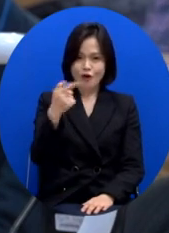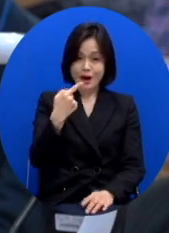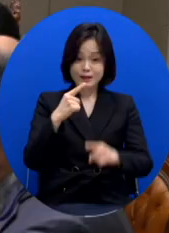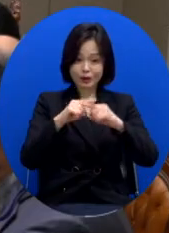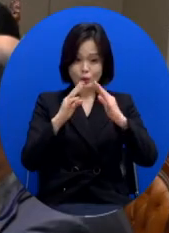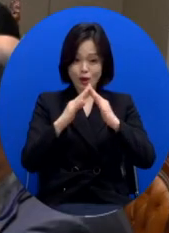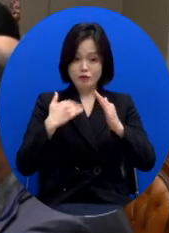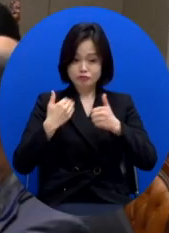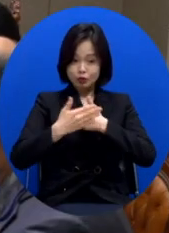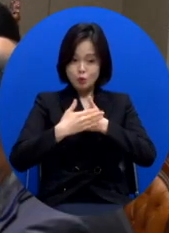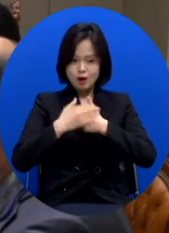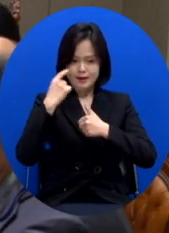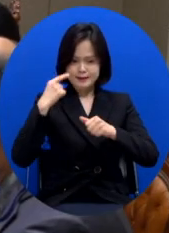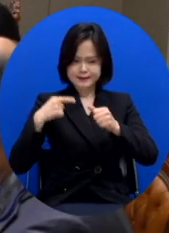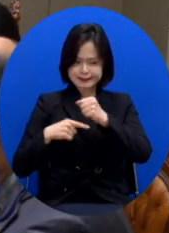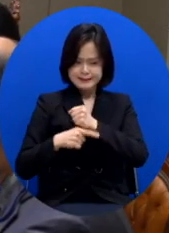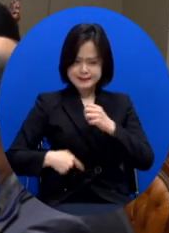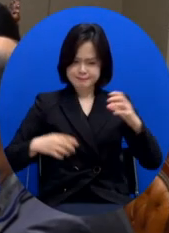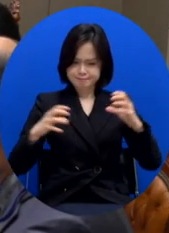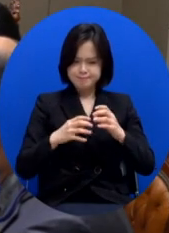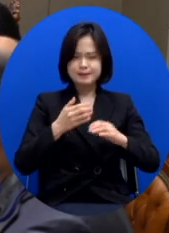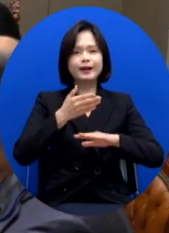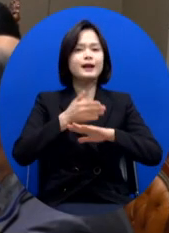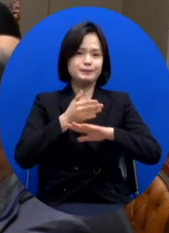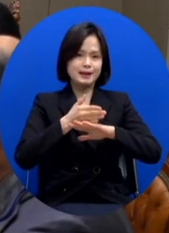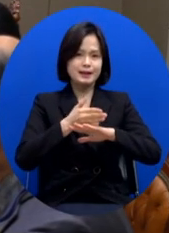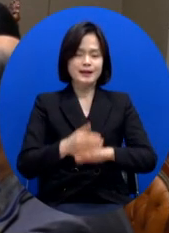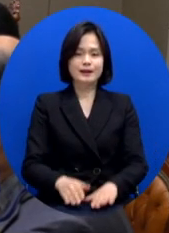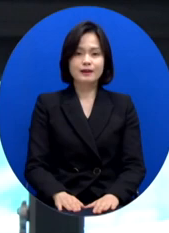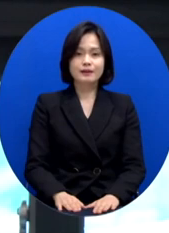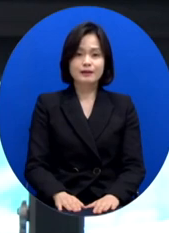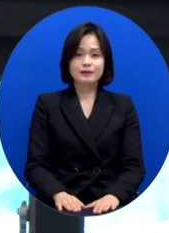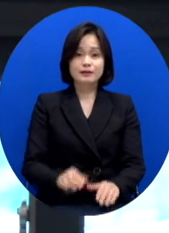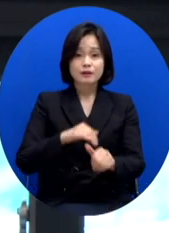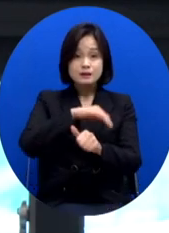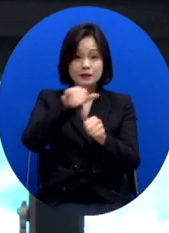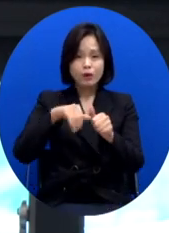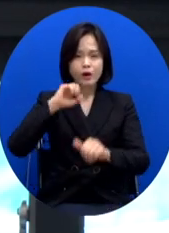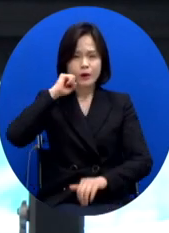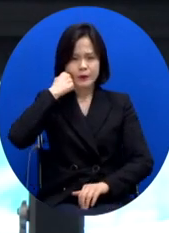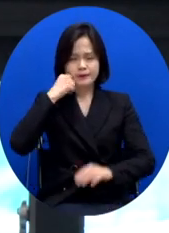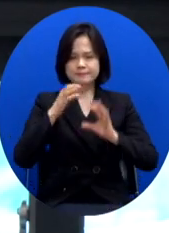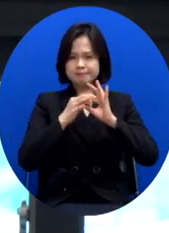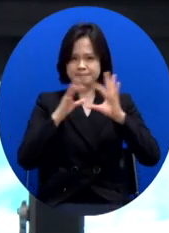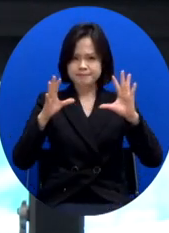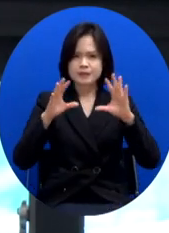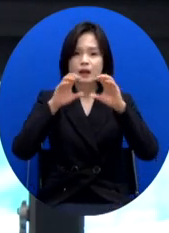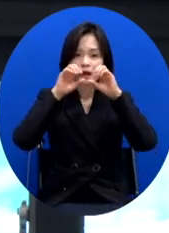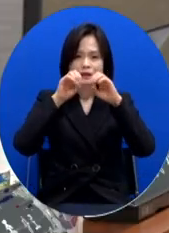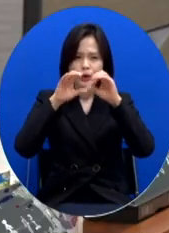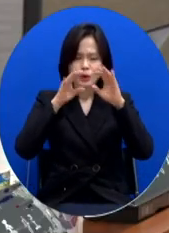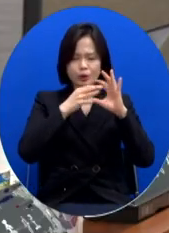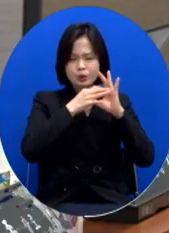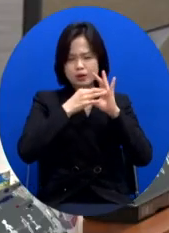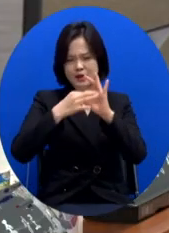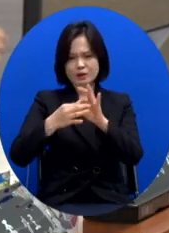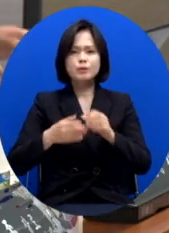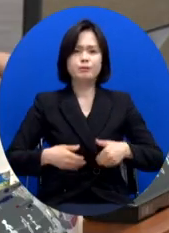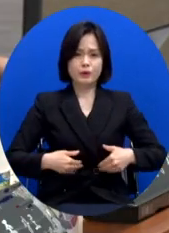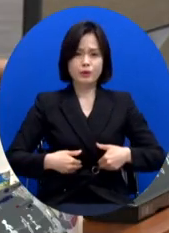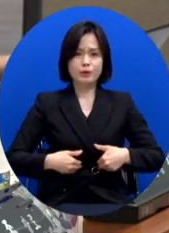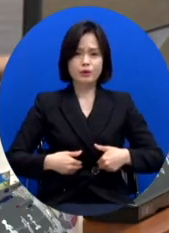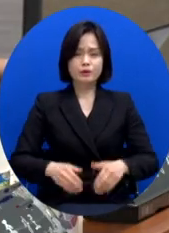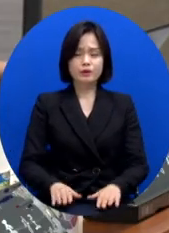임 목사는 어떤 상황 속에서도 선교는 이어져야 한다며 팬데믹에도 선교가 계속될 수 있도록 세미나